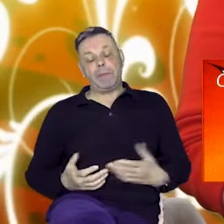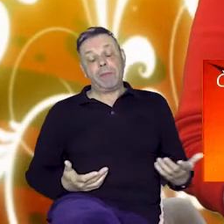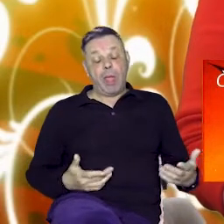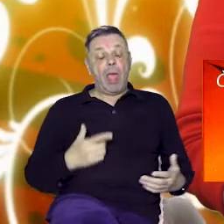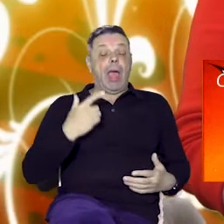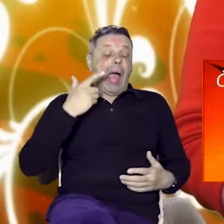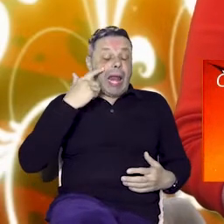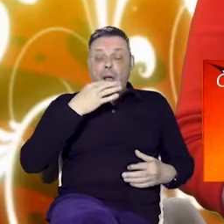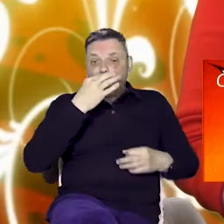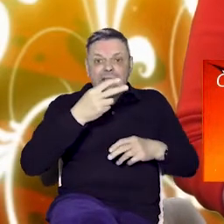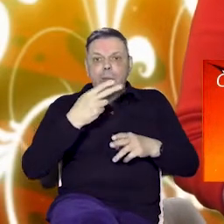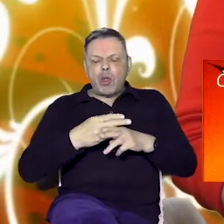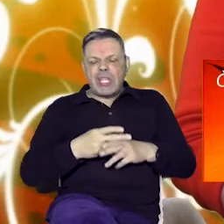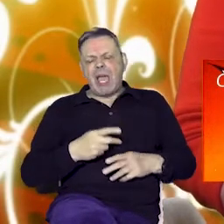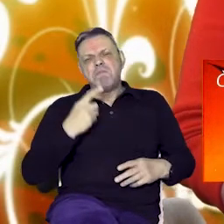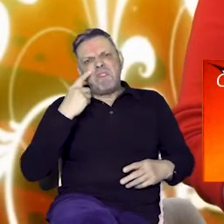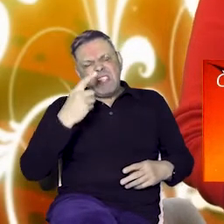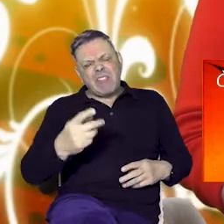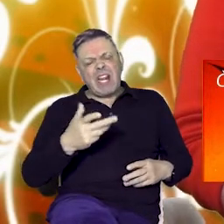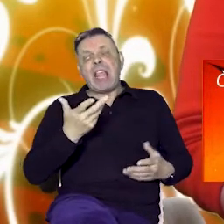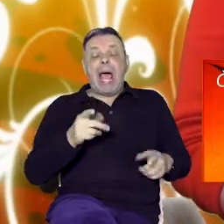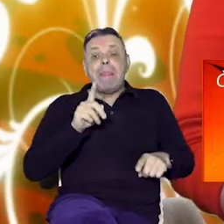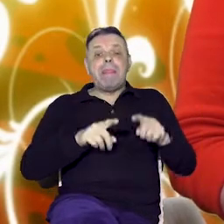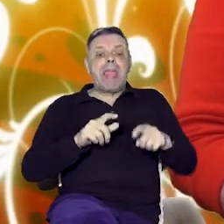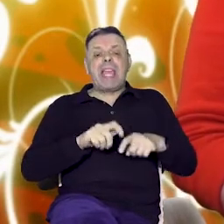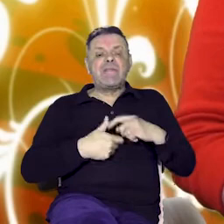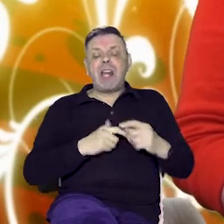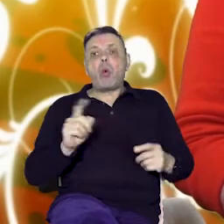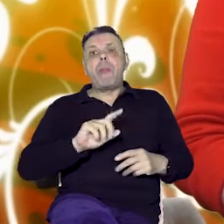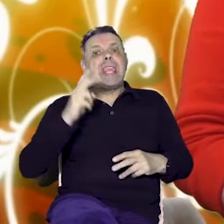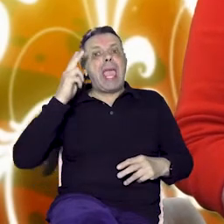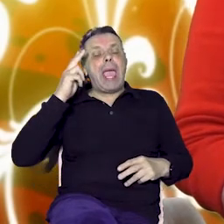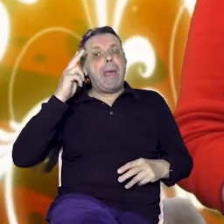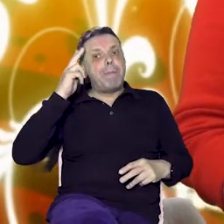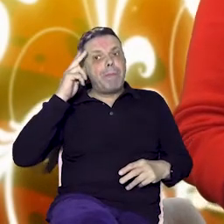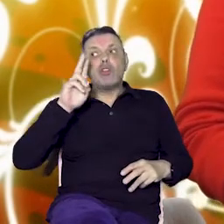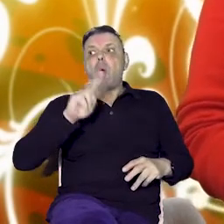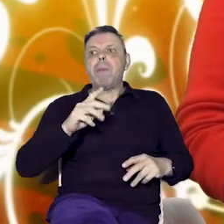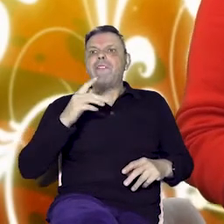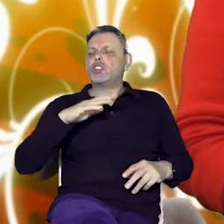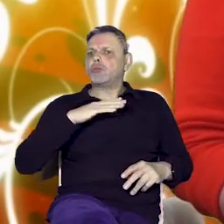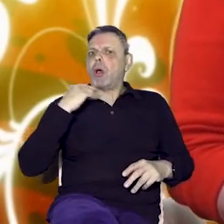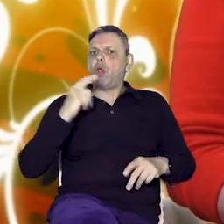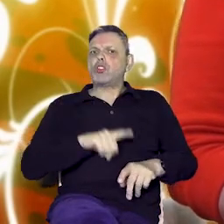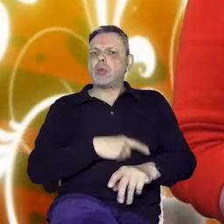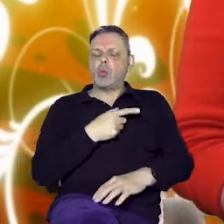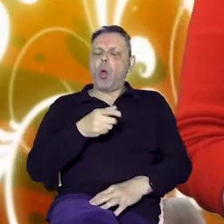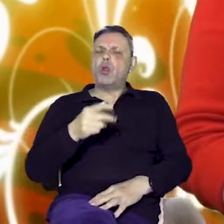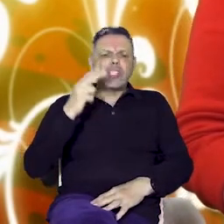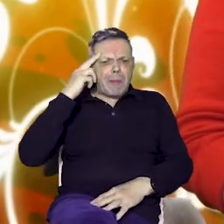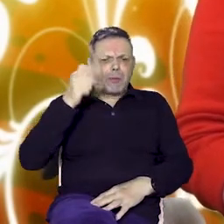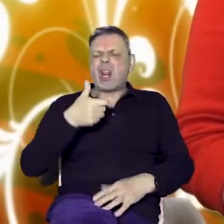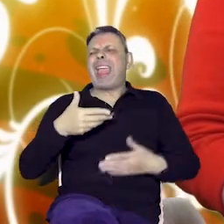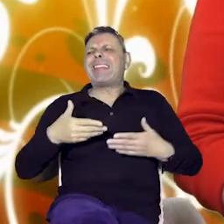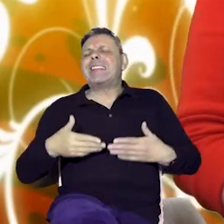da on određene tegobe koje možda nije prepoznao ima neko duže vrijeme. Ono što sam već spomenula, to je jedna slabost koja u